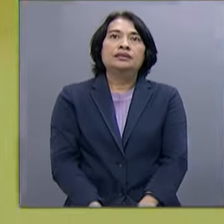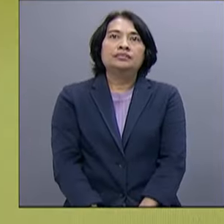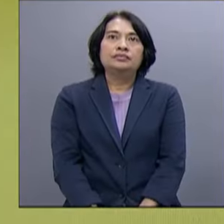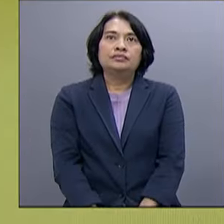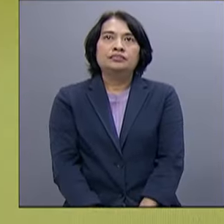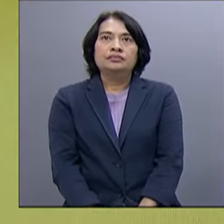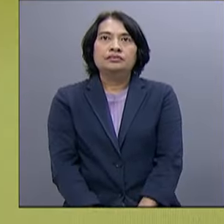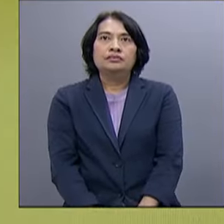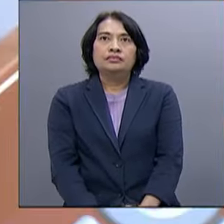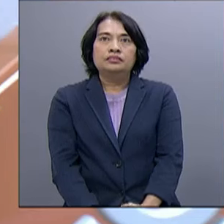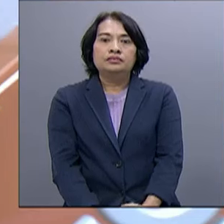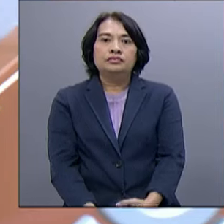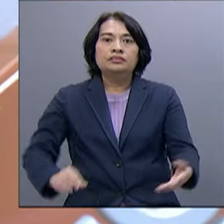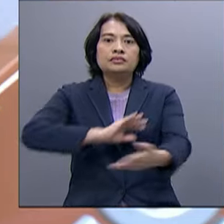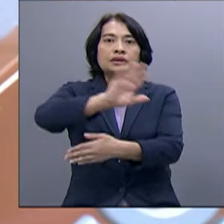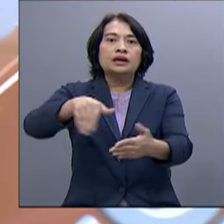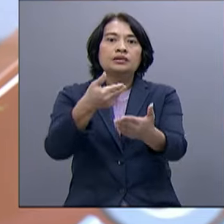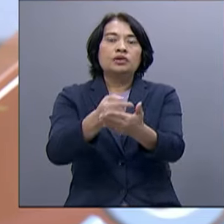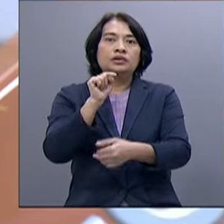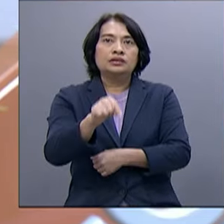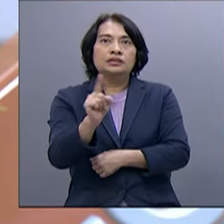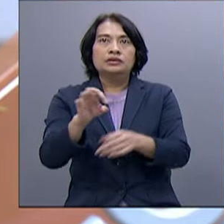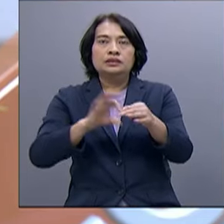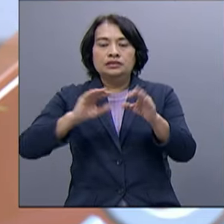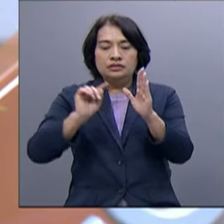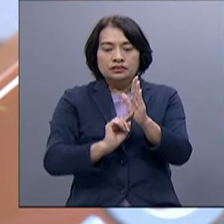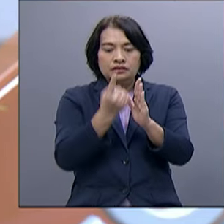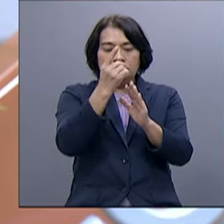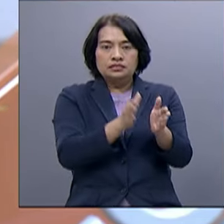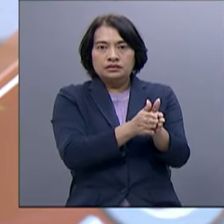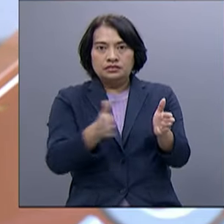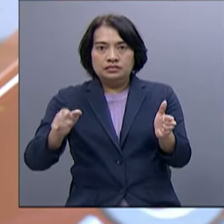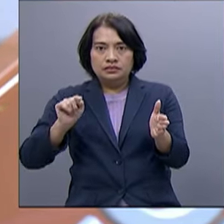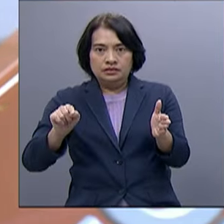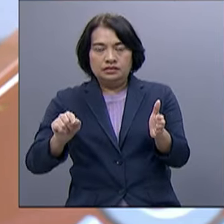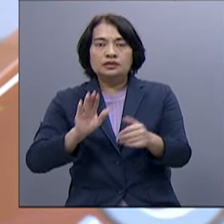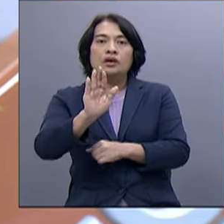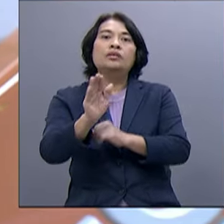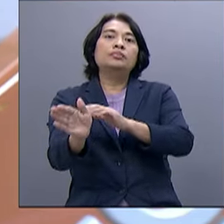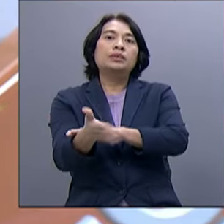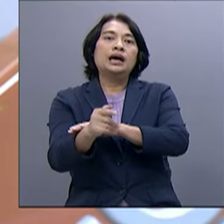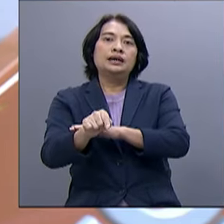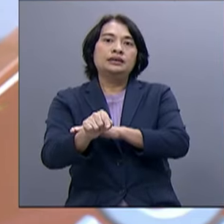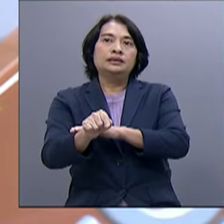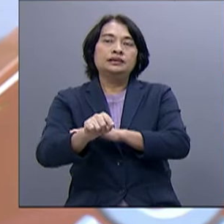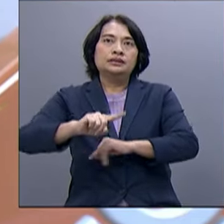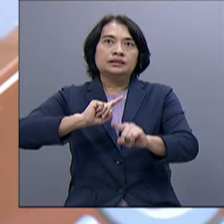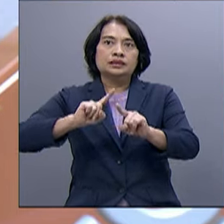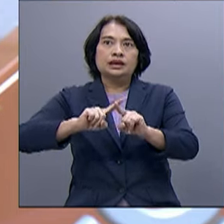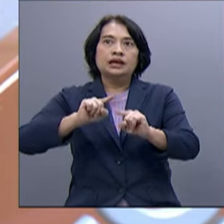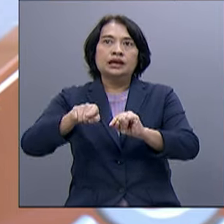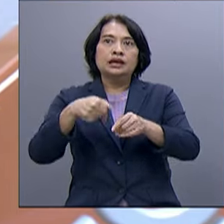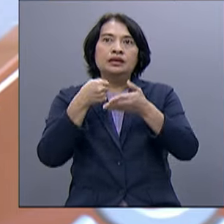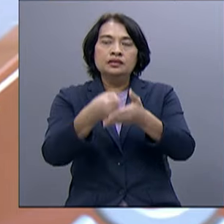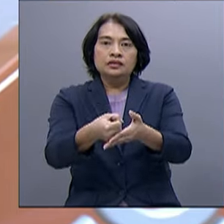ดท้ายทุกกระบวนการต้องควบคู่ไปด้วยกันตั้งแต่ต้นทางเรื่องของการจัดการตัดต่อทางพันธุกรรมแล้วก็ปลายทางนะคะเรื่องของการที่ช่วยกันม